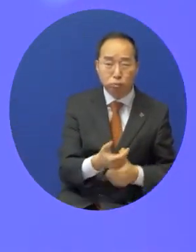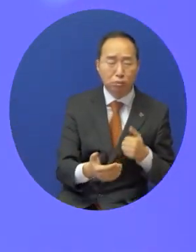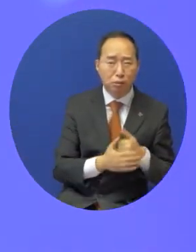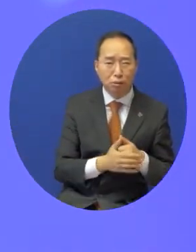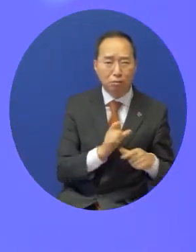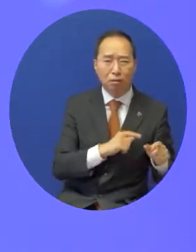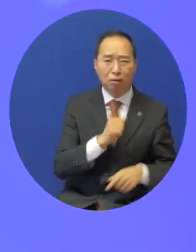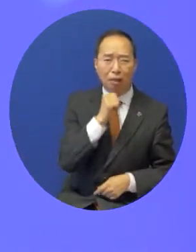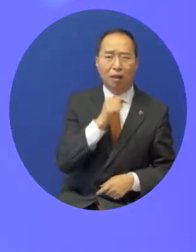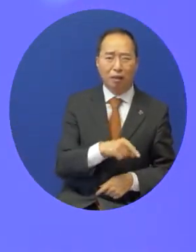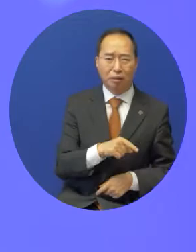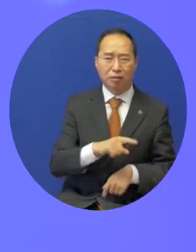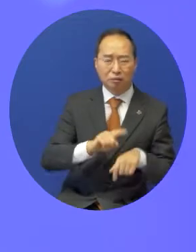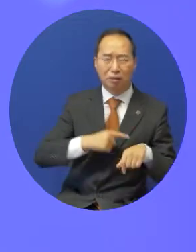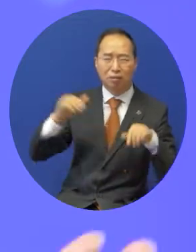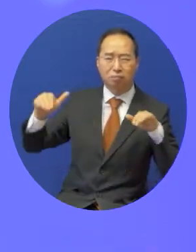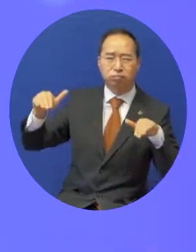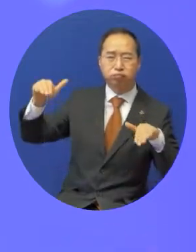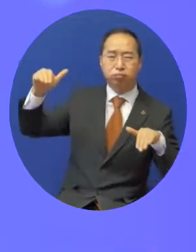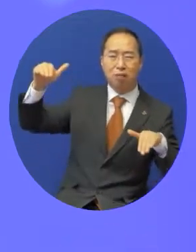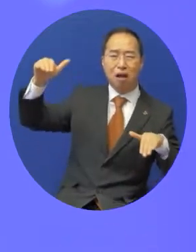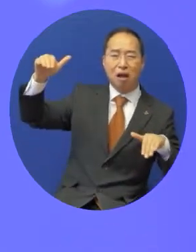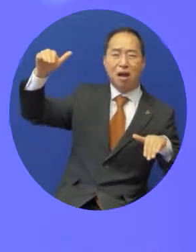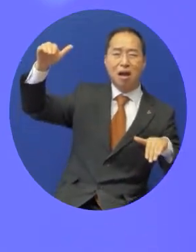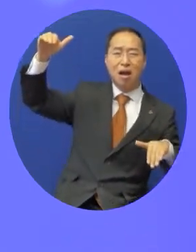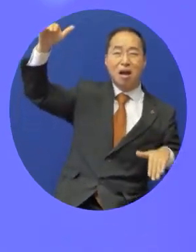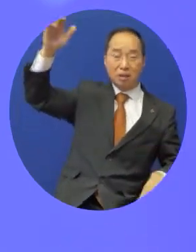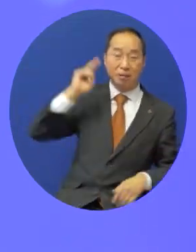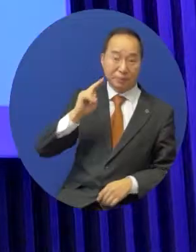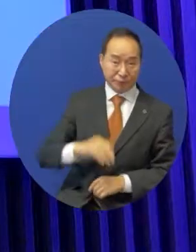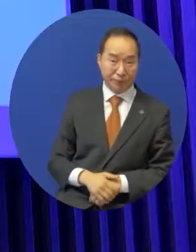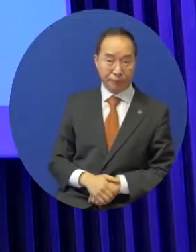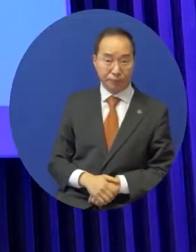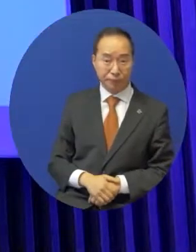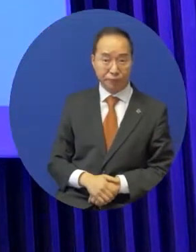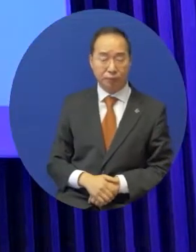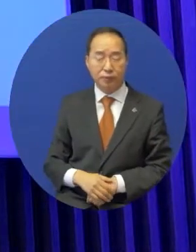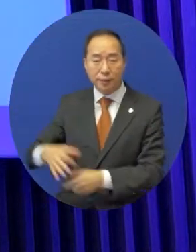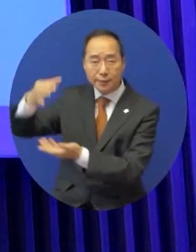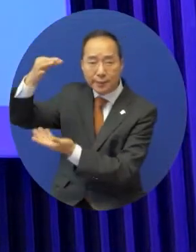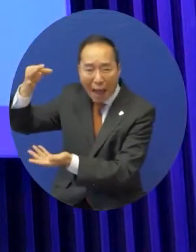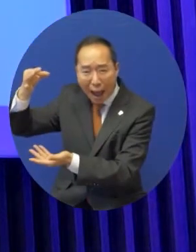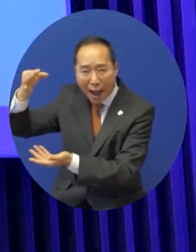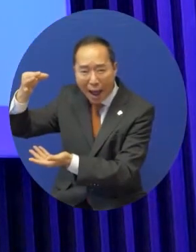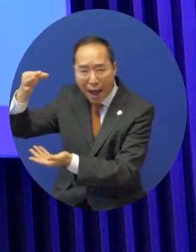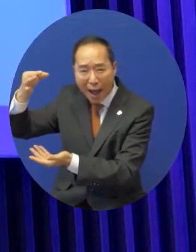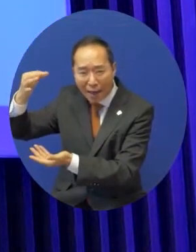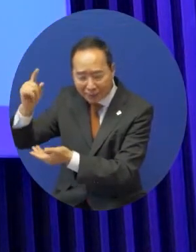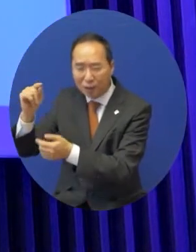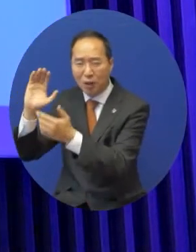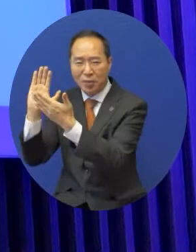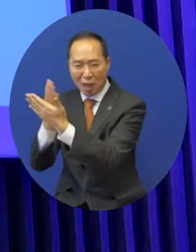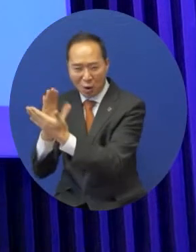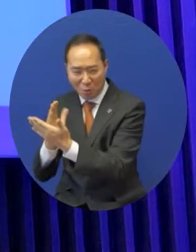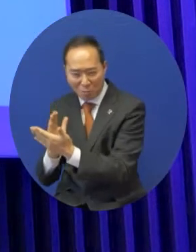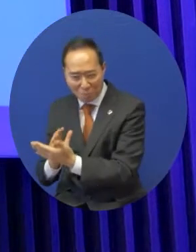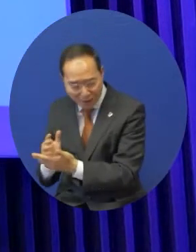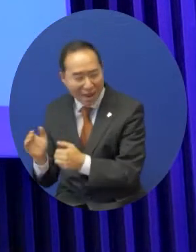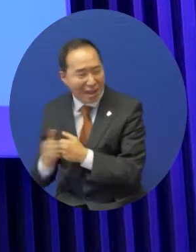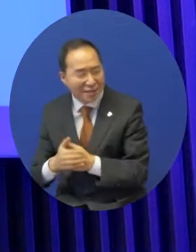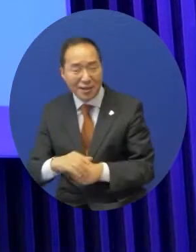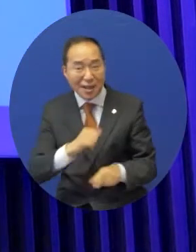노동하니까 별로 오르지 않으니까 빈부 차이가 점점점 커지는 거죠. 근데 이렇게 자산을